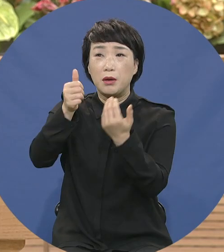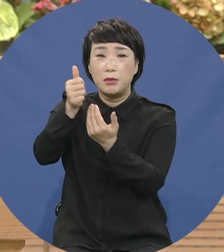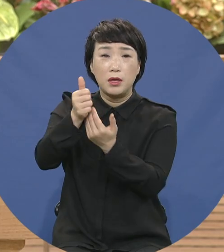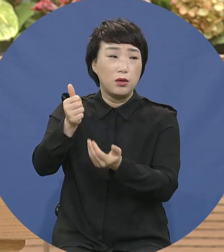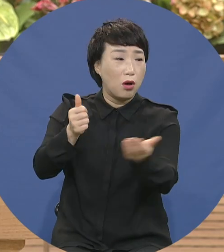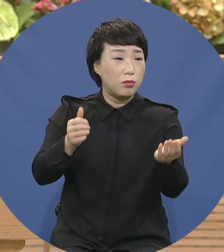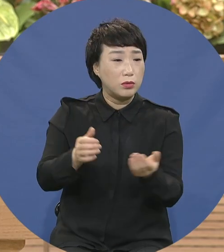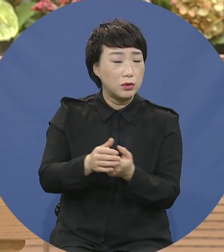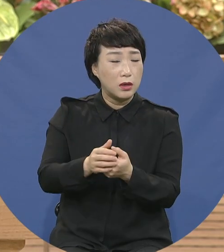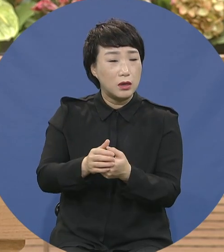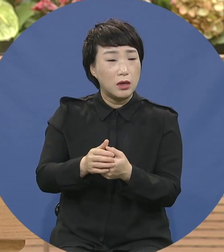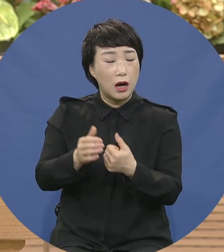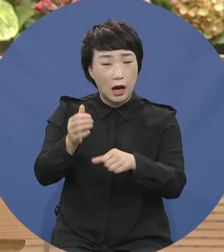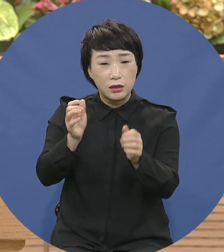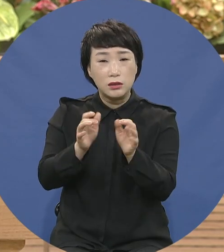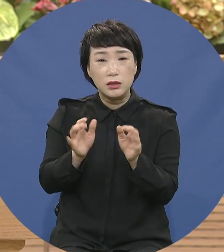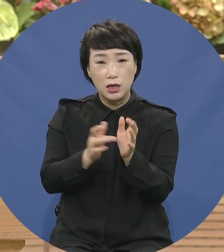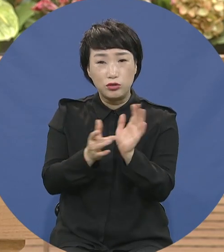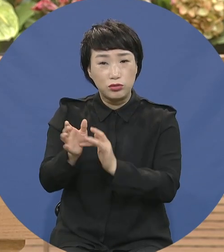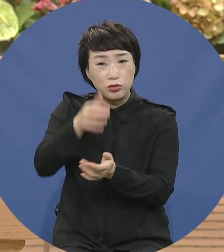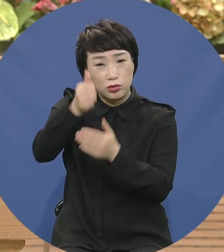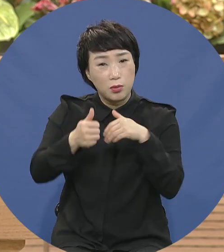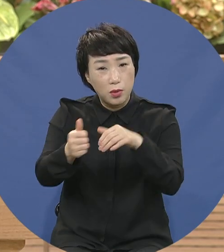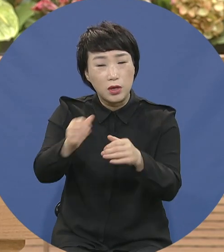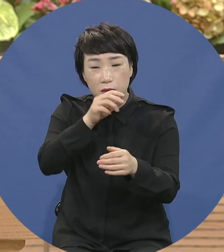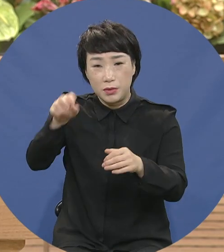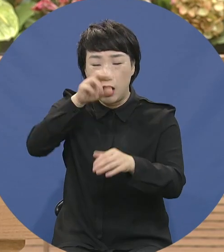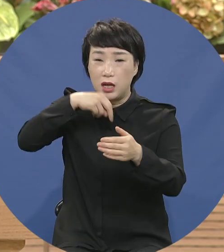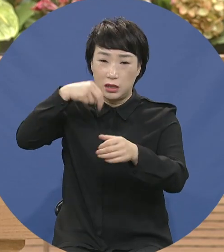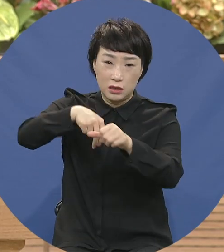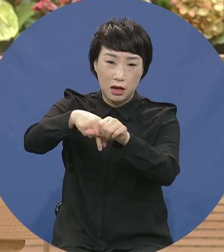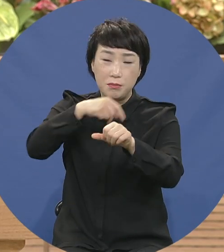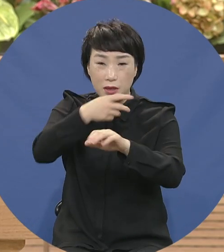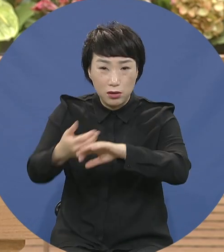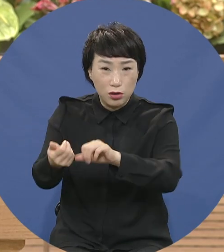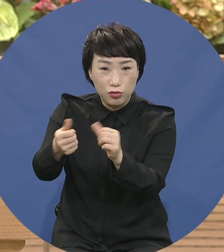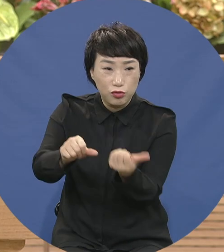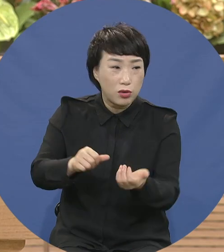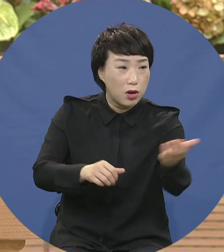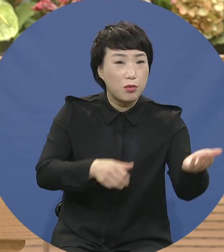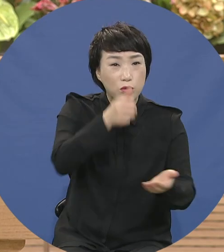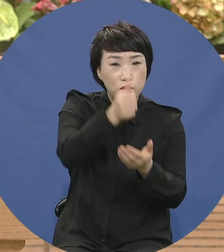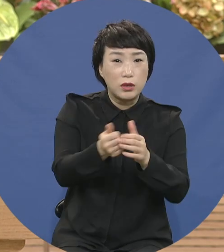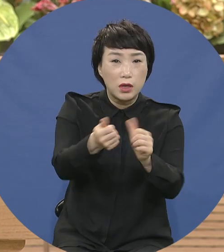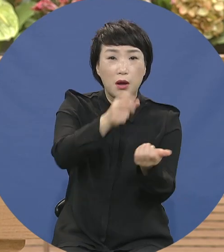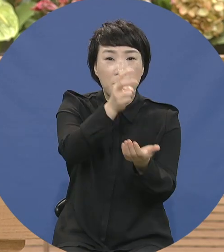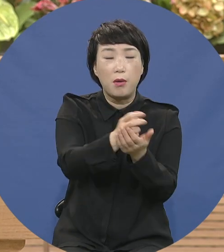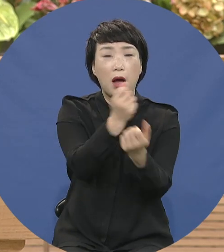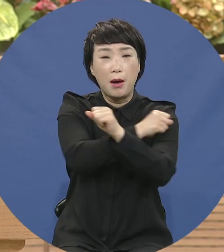하나님께서 아들 보내서 피 흘려 죽여서 죄와 사망의 법에서